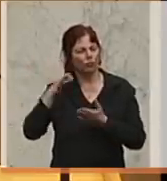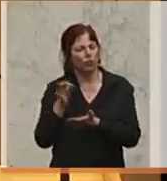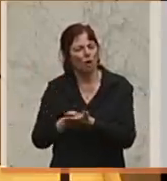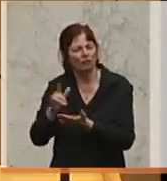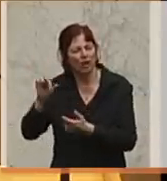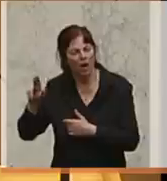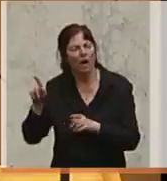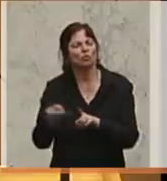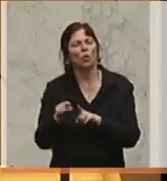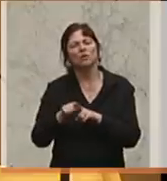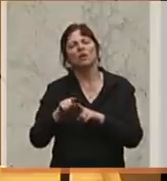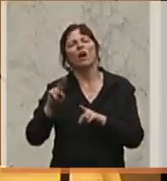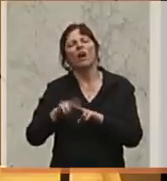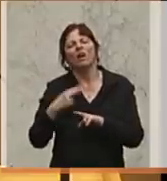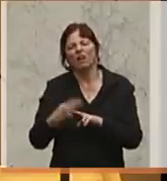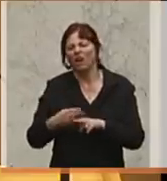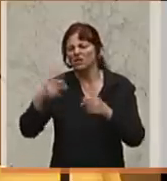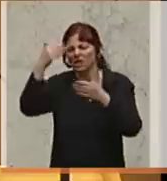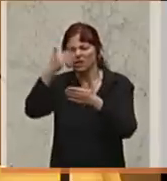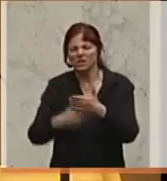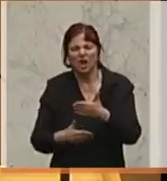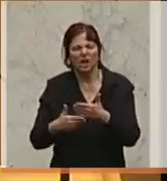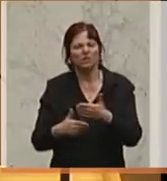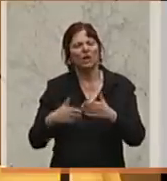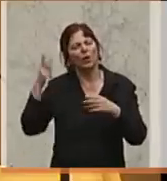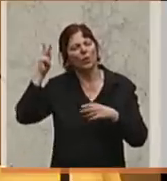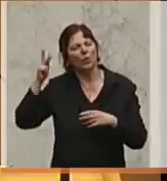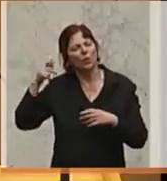er Gutscheine verteilt für